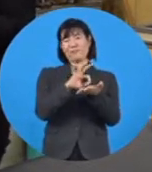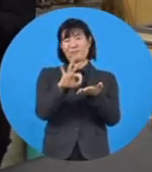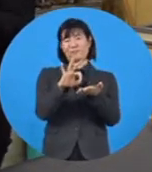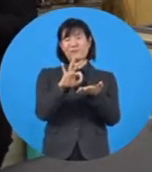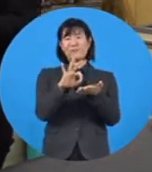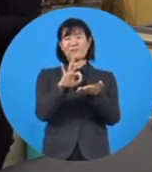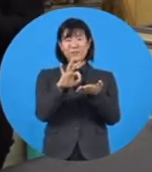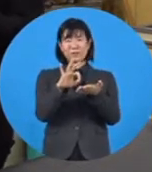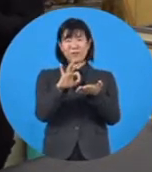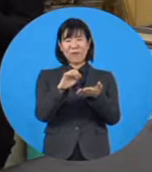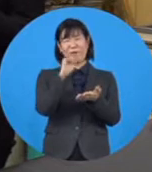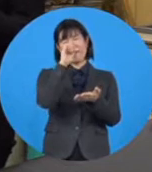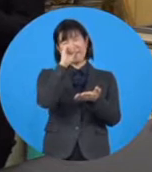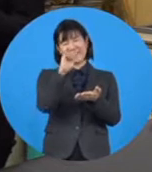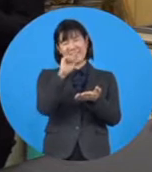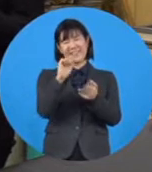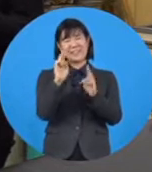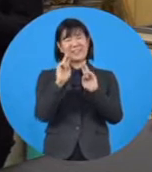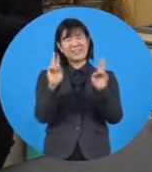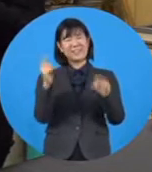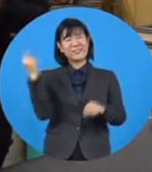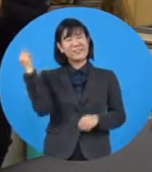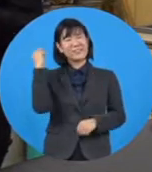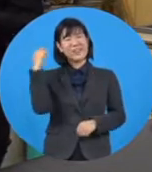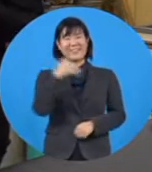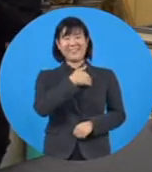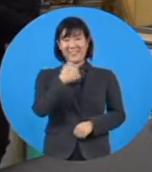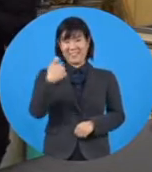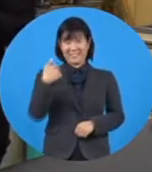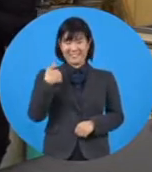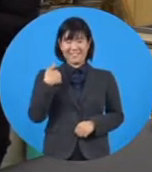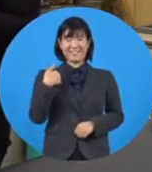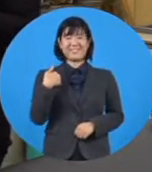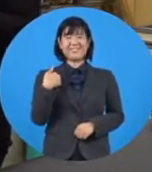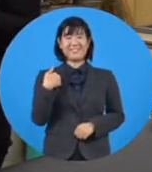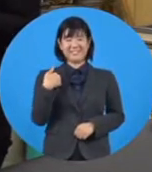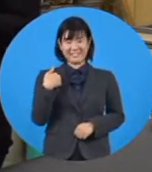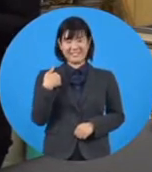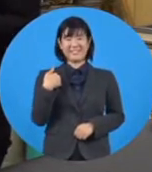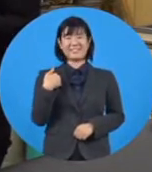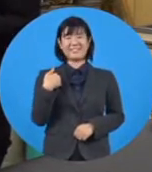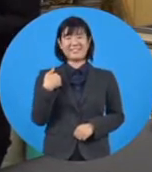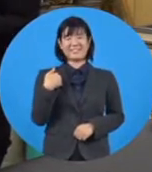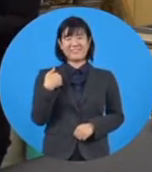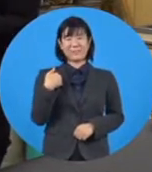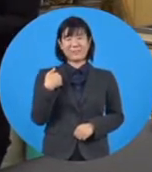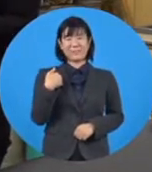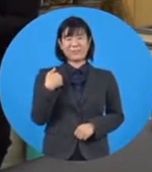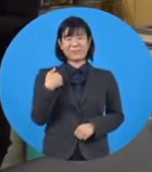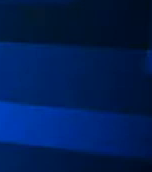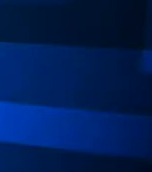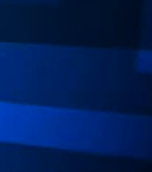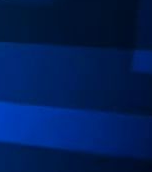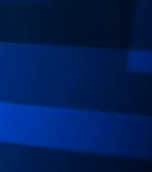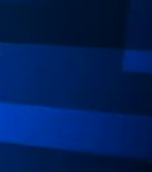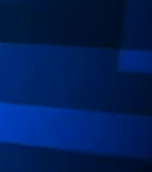れが叶うというか、はい、自分の思ってる音が出せるマウスピースですね。